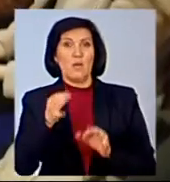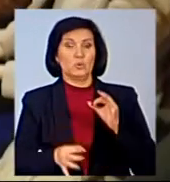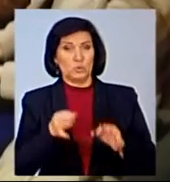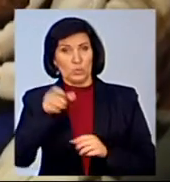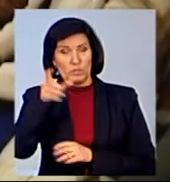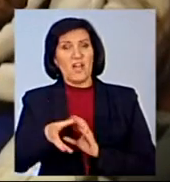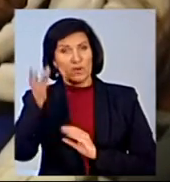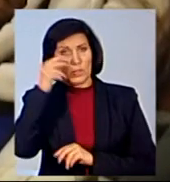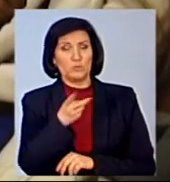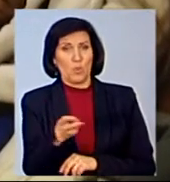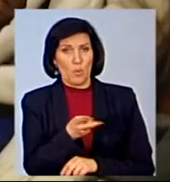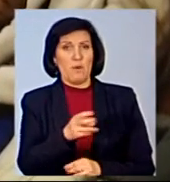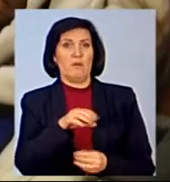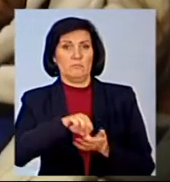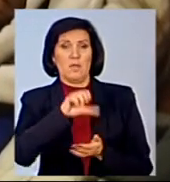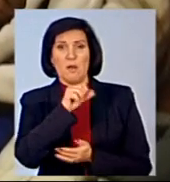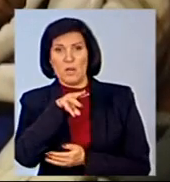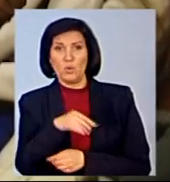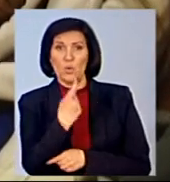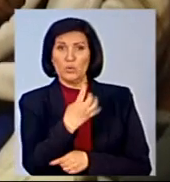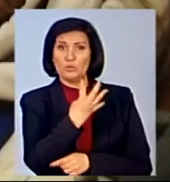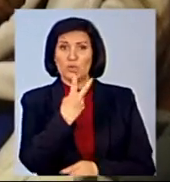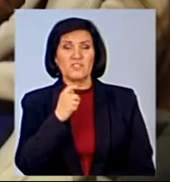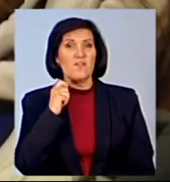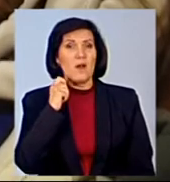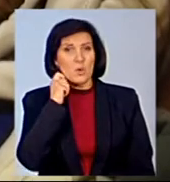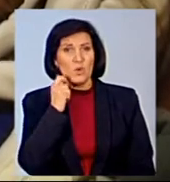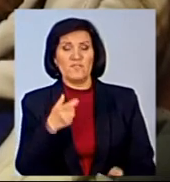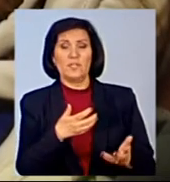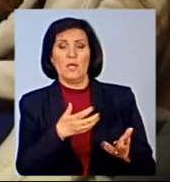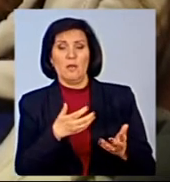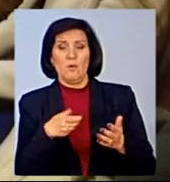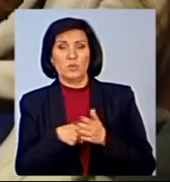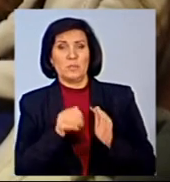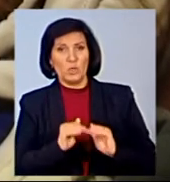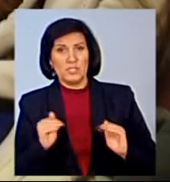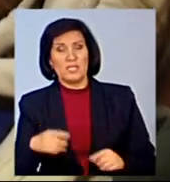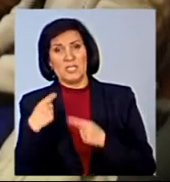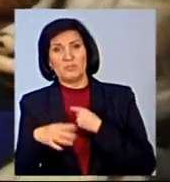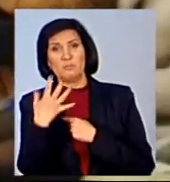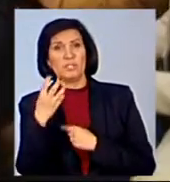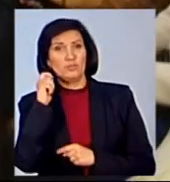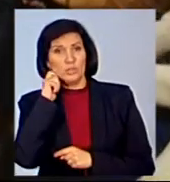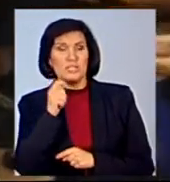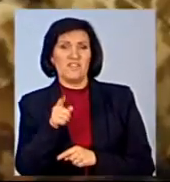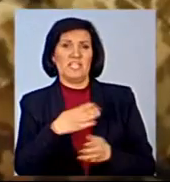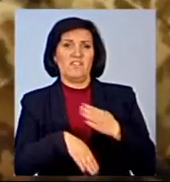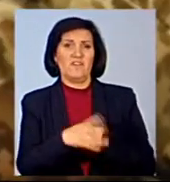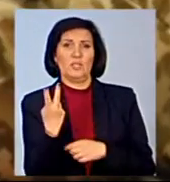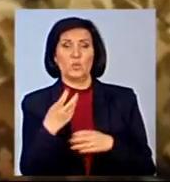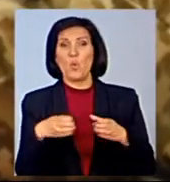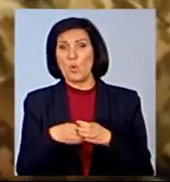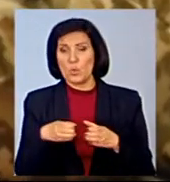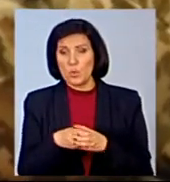обидва підозрювані атовці. Одному з них 42 роки, він утримує дітей, іншому 54, він інвалід другої